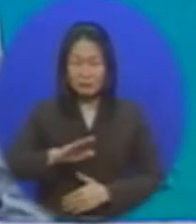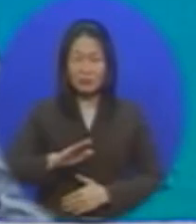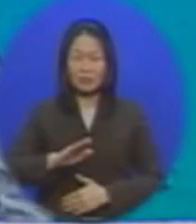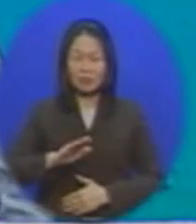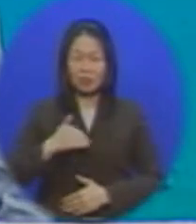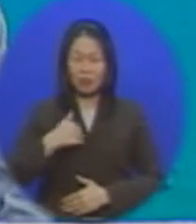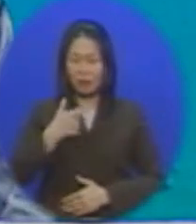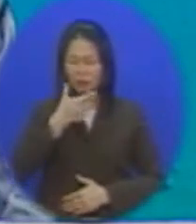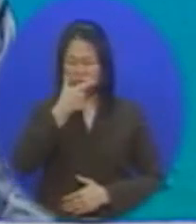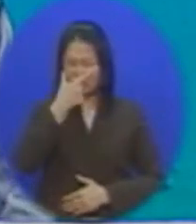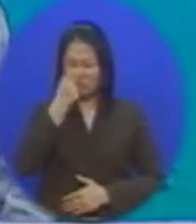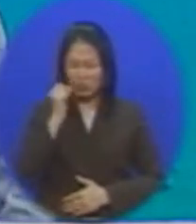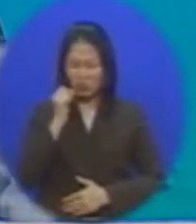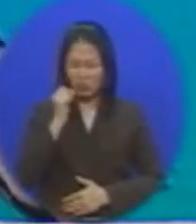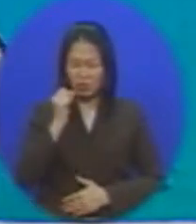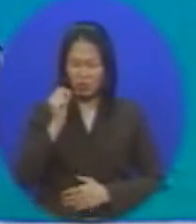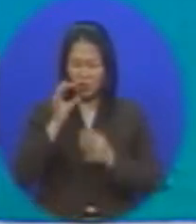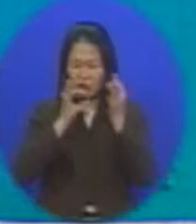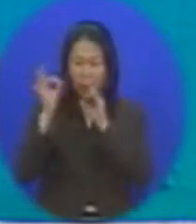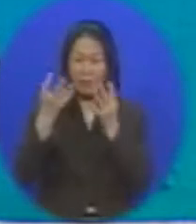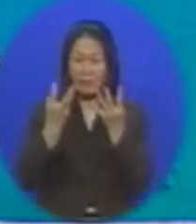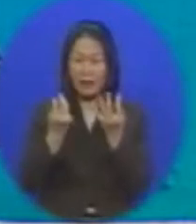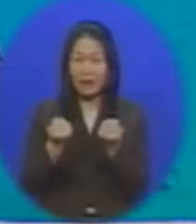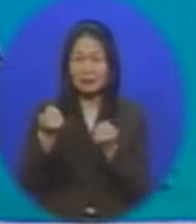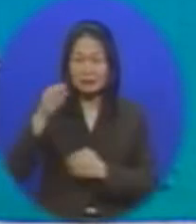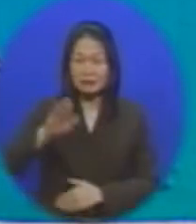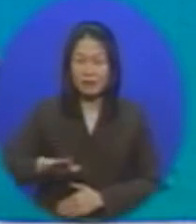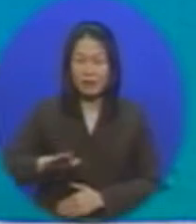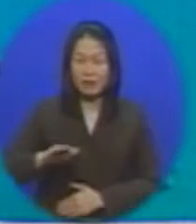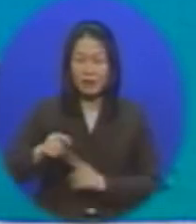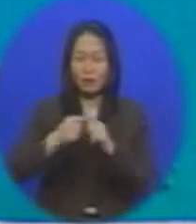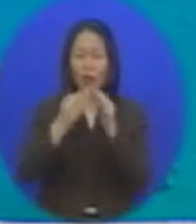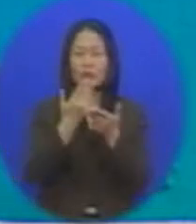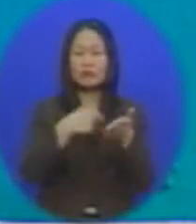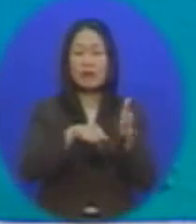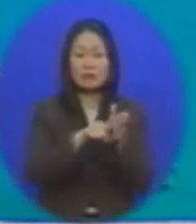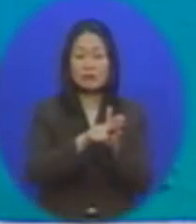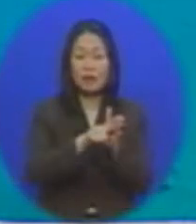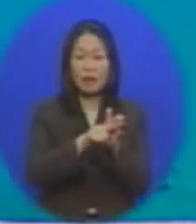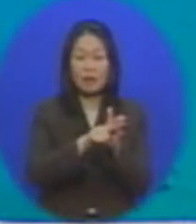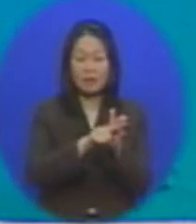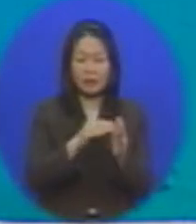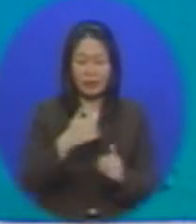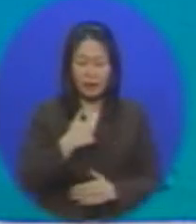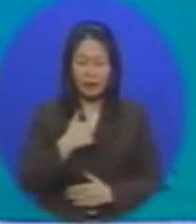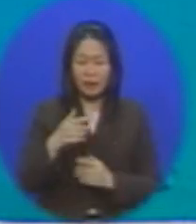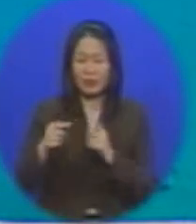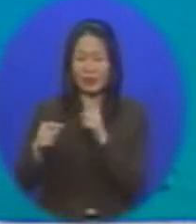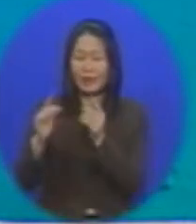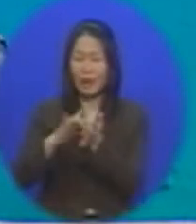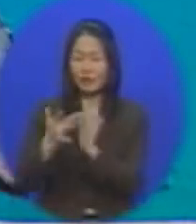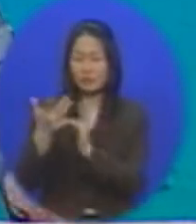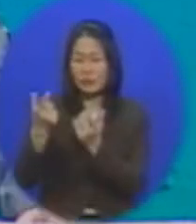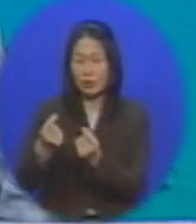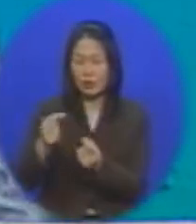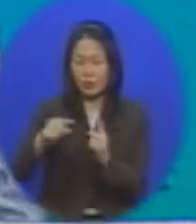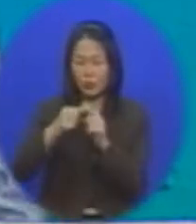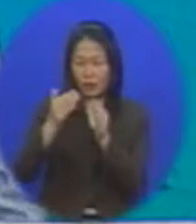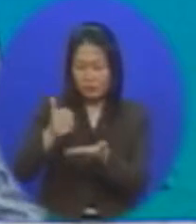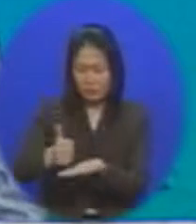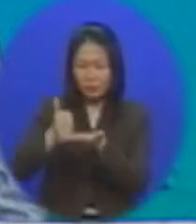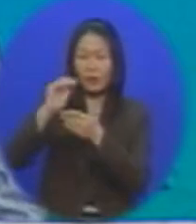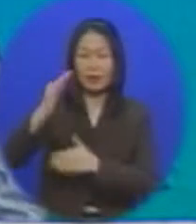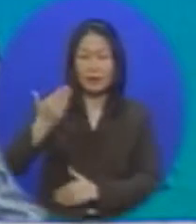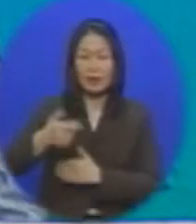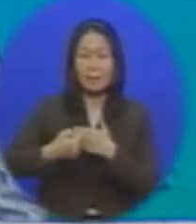부족 아워 물이 많아도 내가 교회를 위해서 예수님처럼 내가 섬겨야 되겠다 그런 마음은 아직